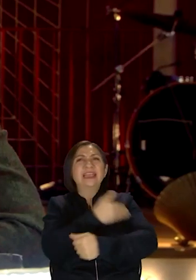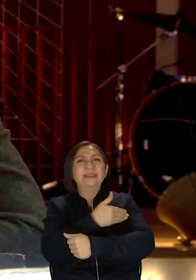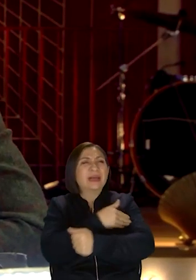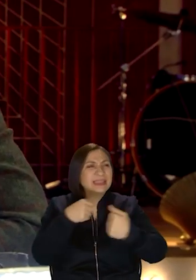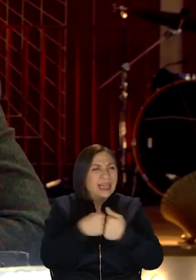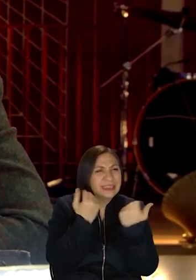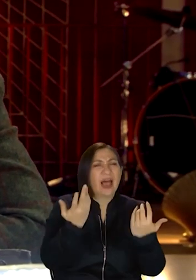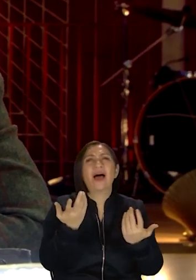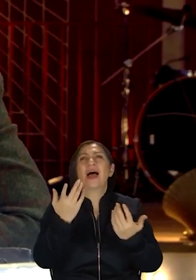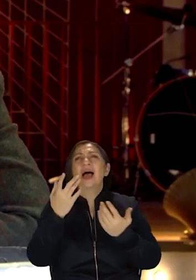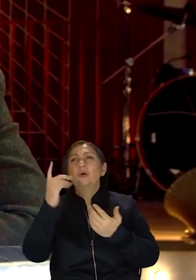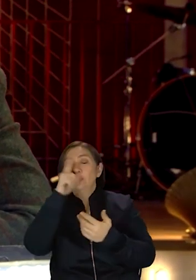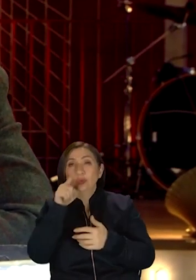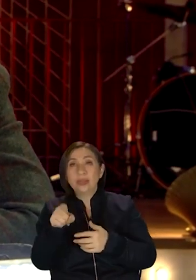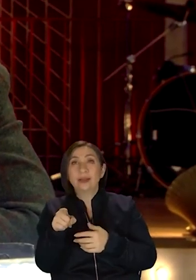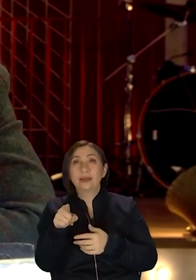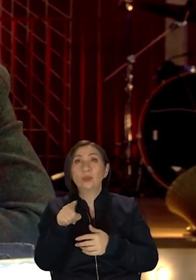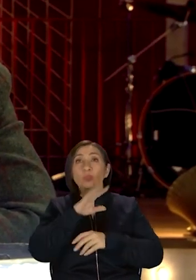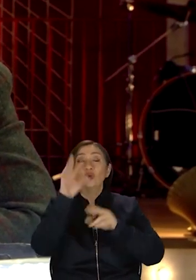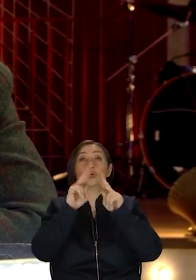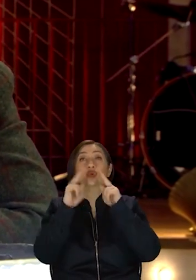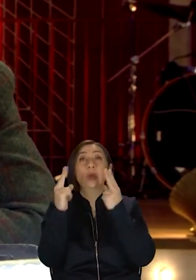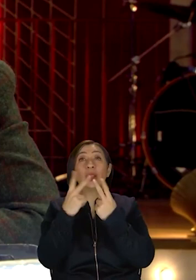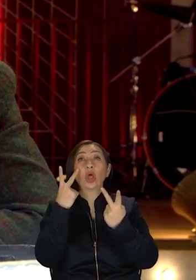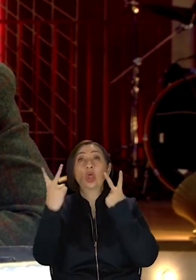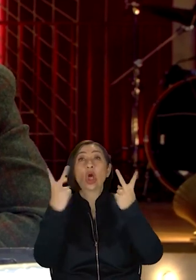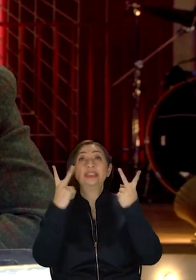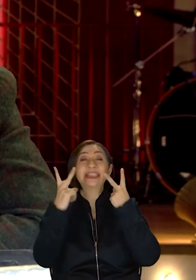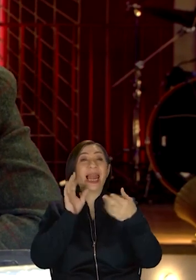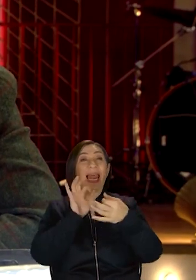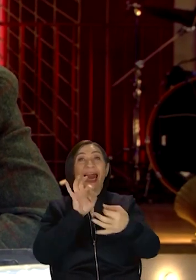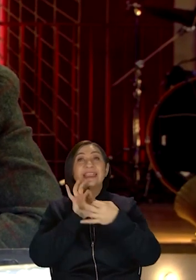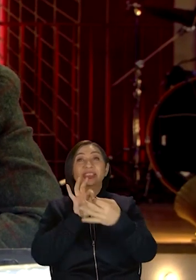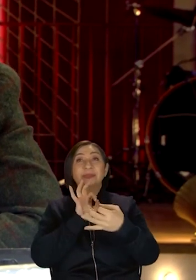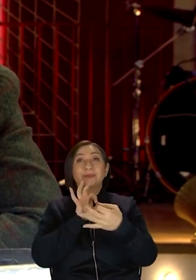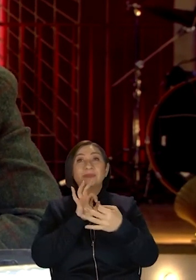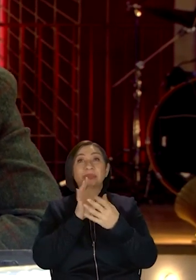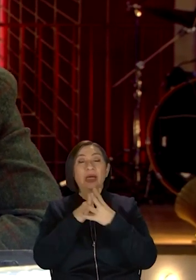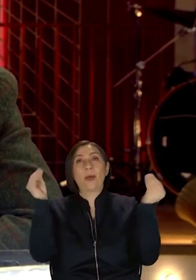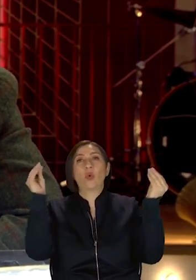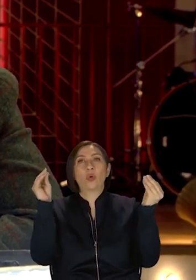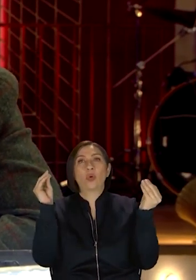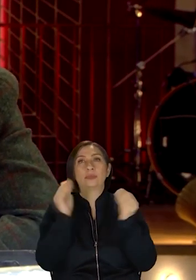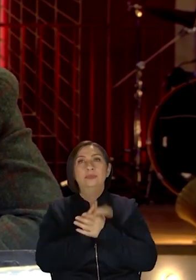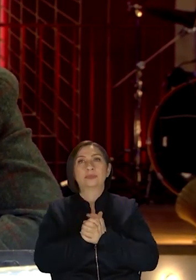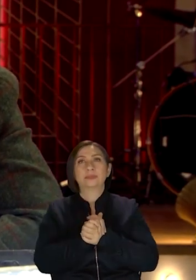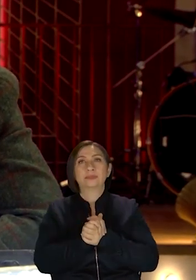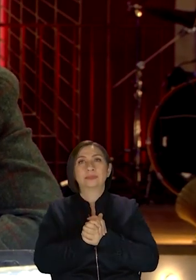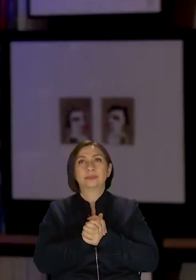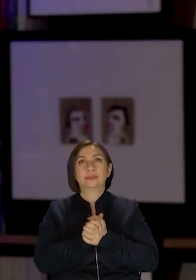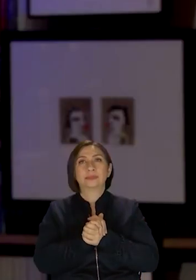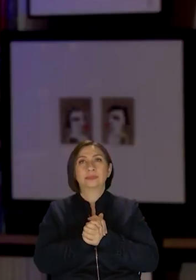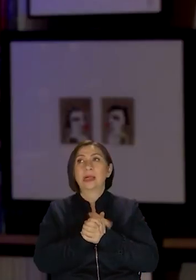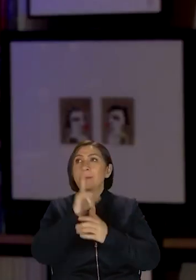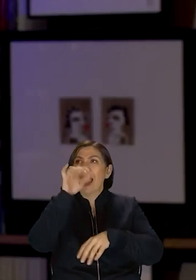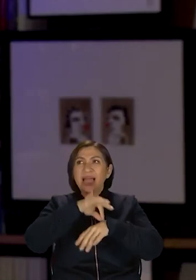sektöründeki kazalar yüzünden bütün dünyada görsel iletişim yok ediliyor.